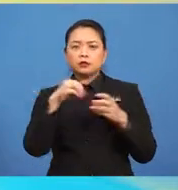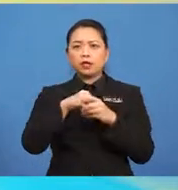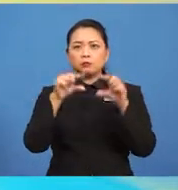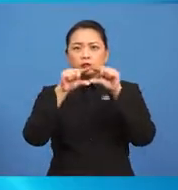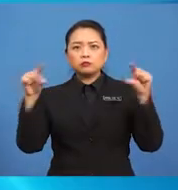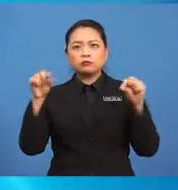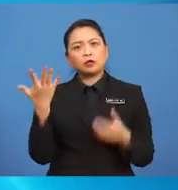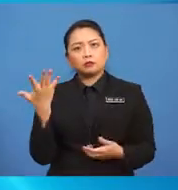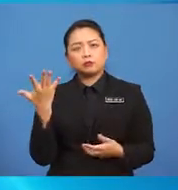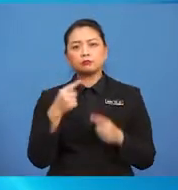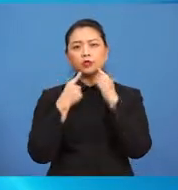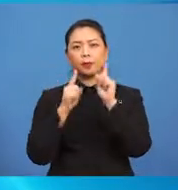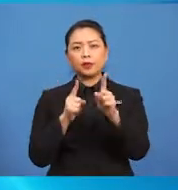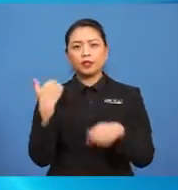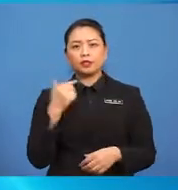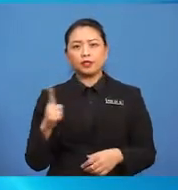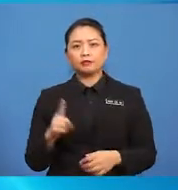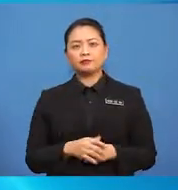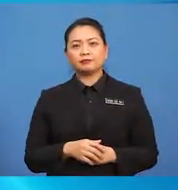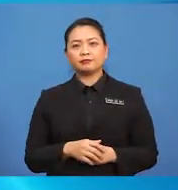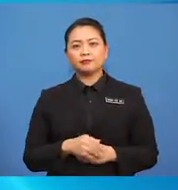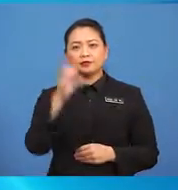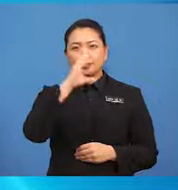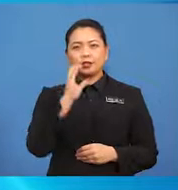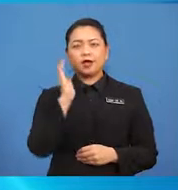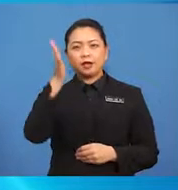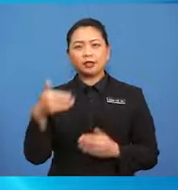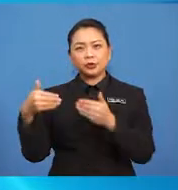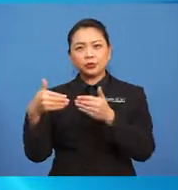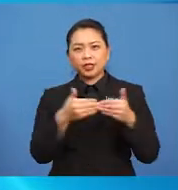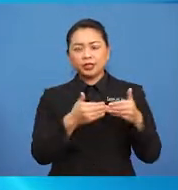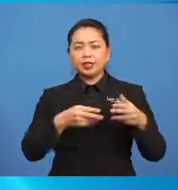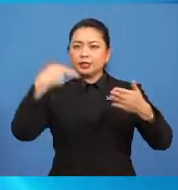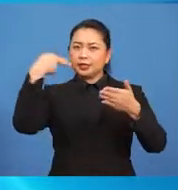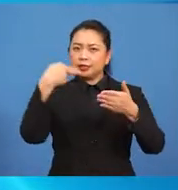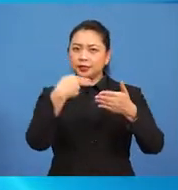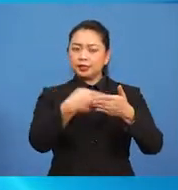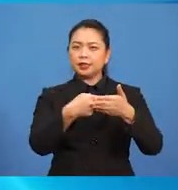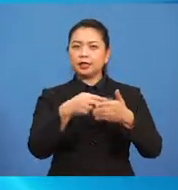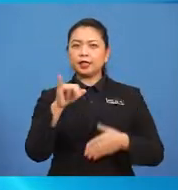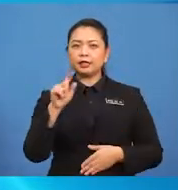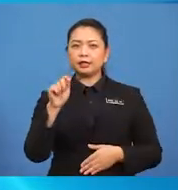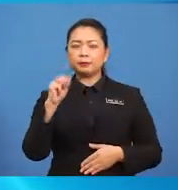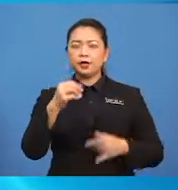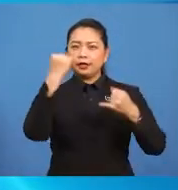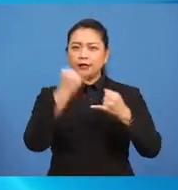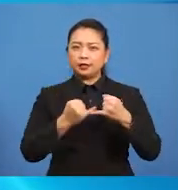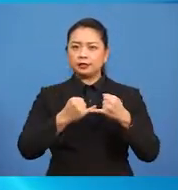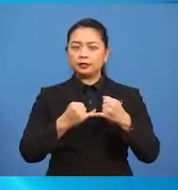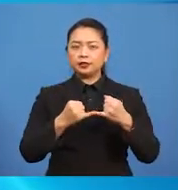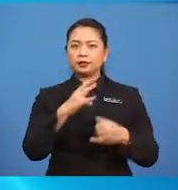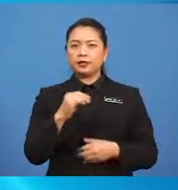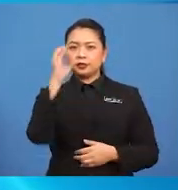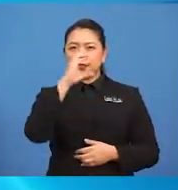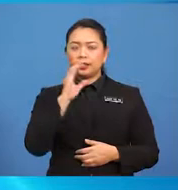senarai? Jawapannya ialah carian akan diteruskan sehinggalah item terakhir dan carian